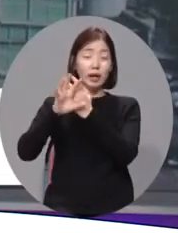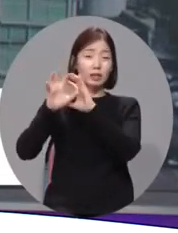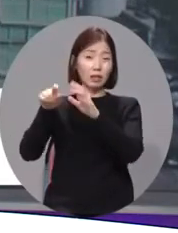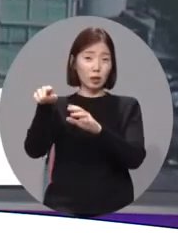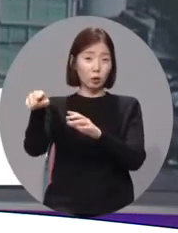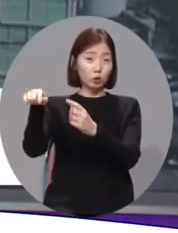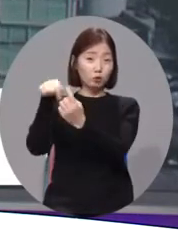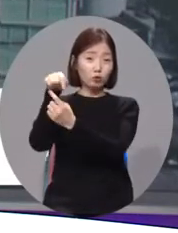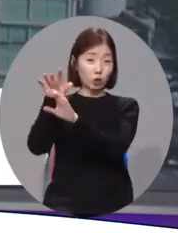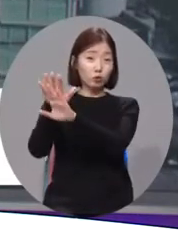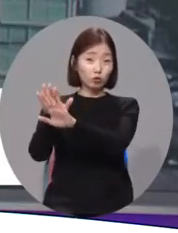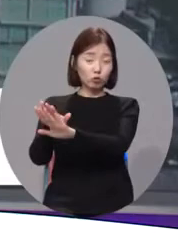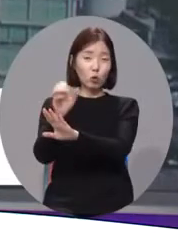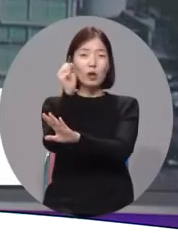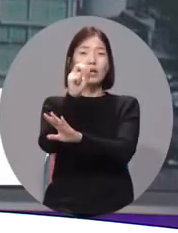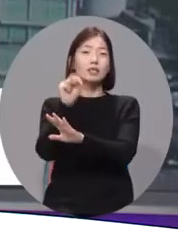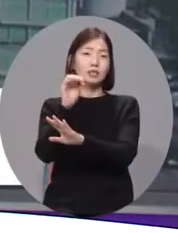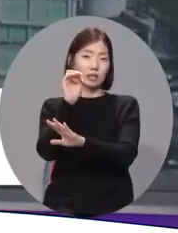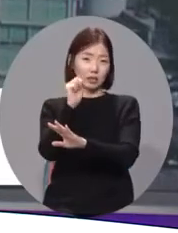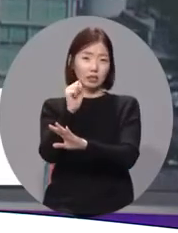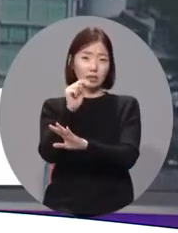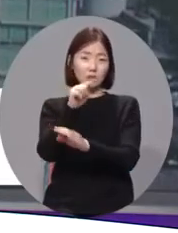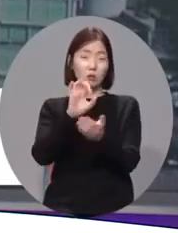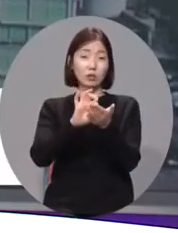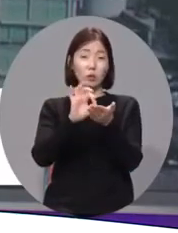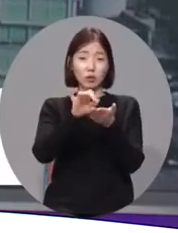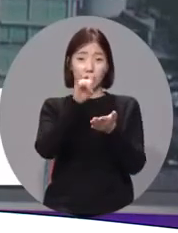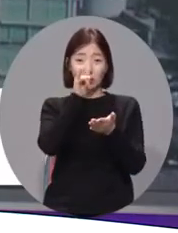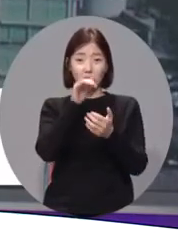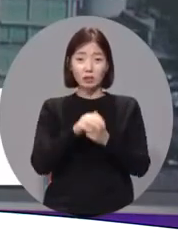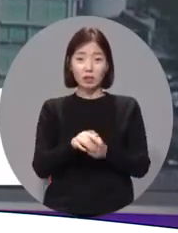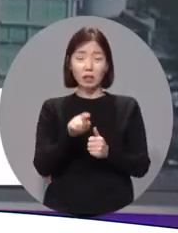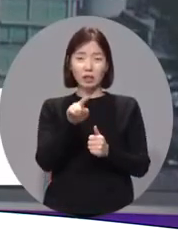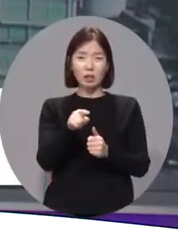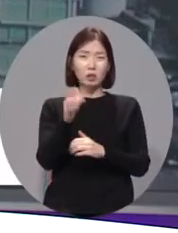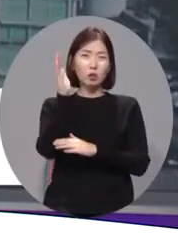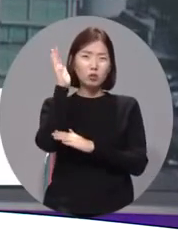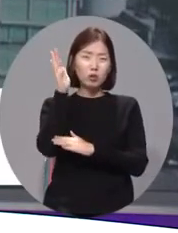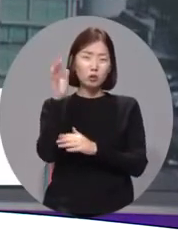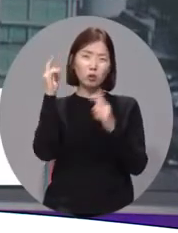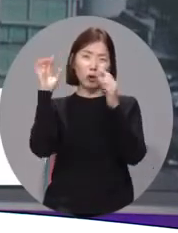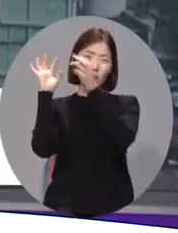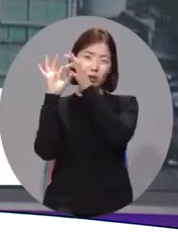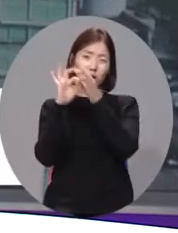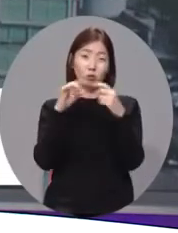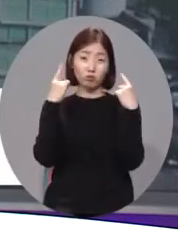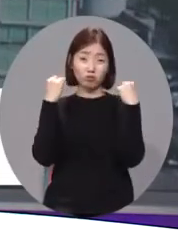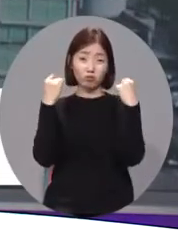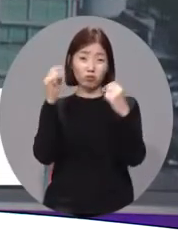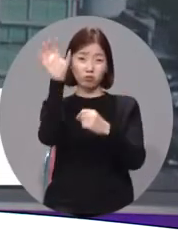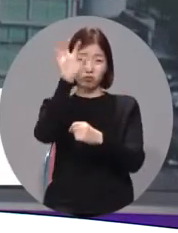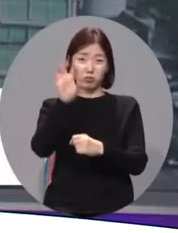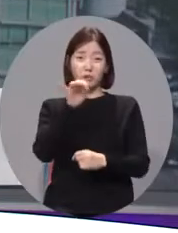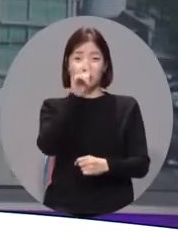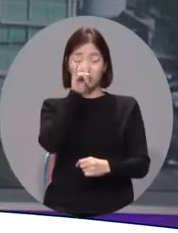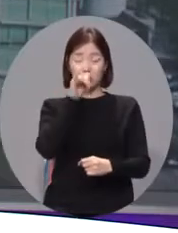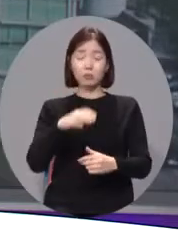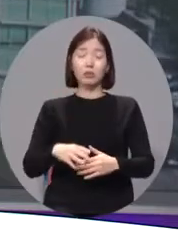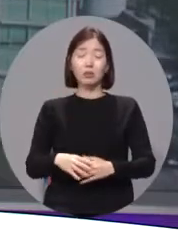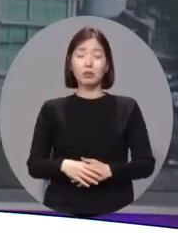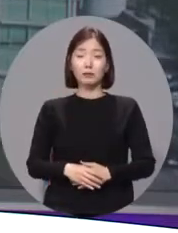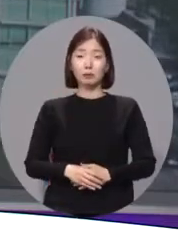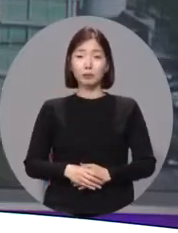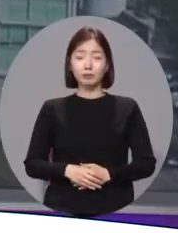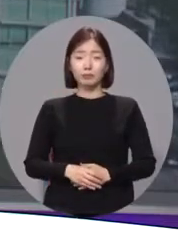둔 사회관계망이 범죄 온상이 되고 있습니다. 이런 이야기는 어제 오늘 이야기가 아니죠. 조수영 기자가